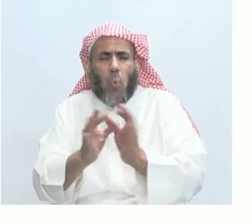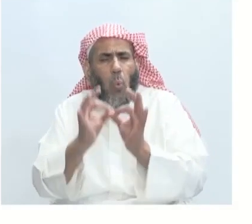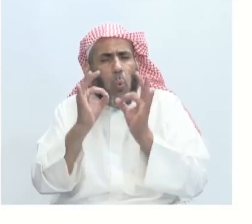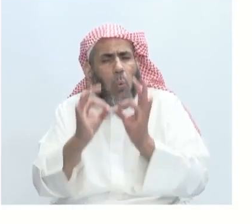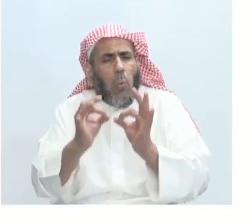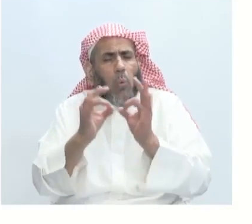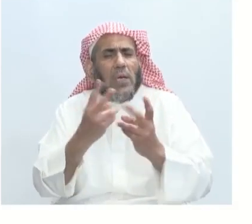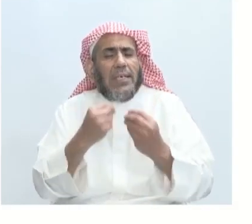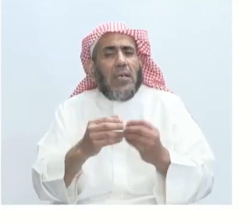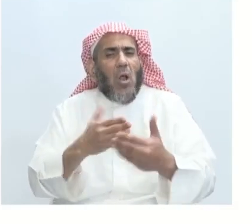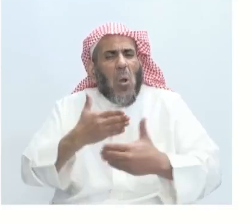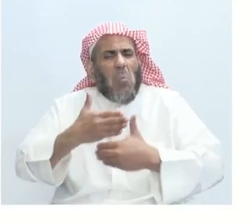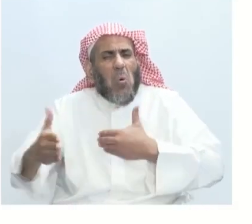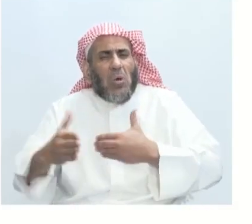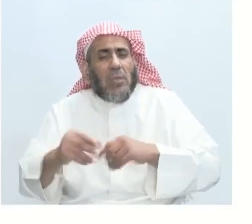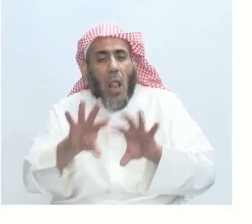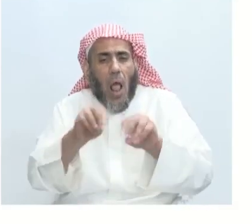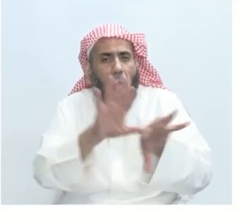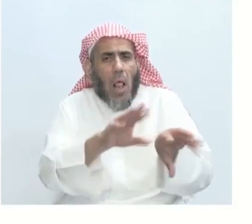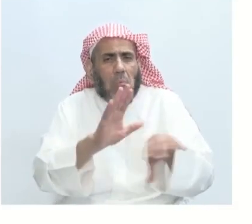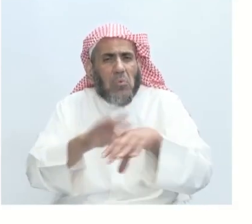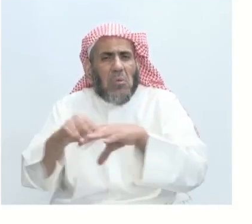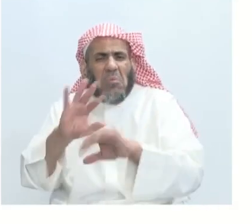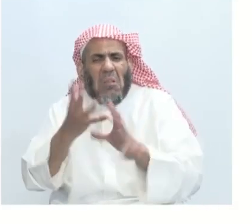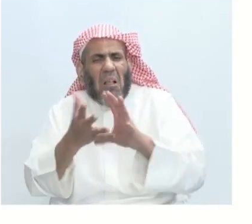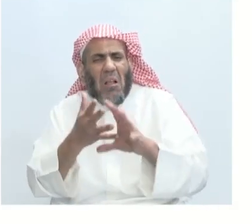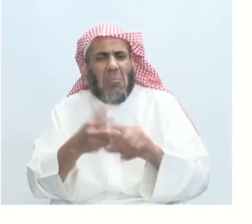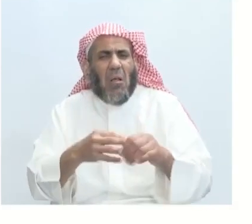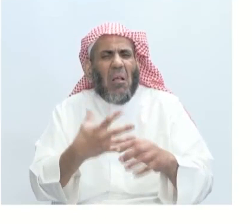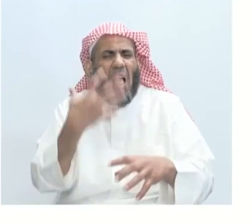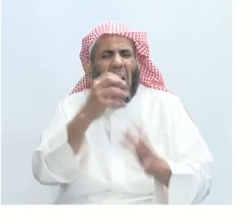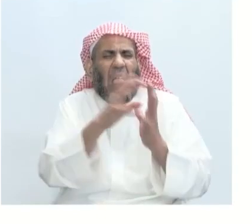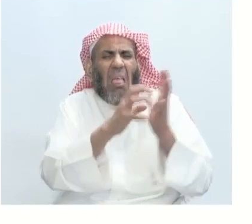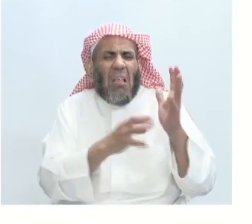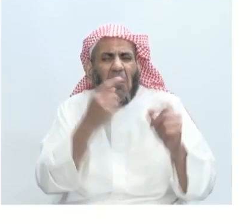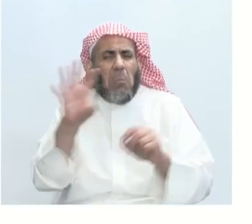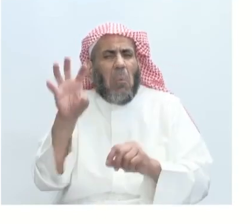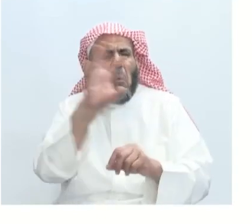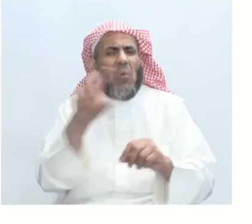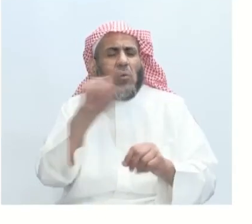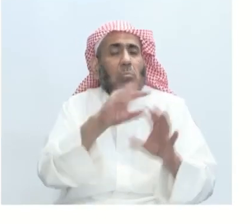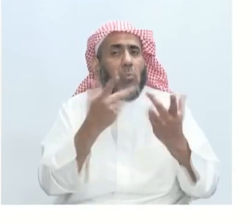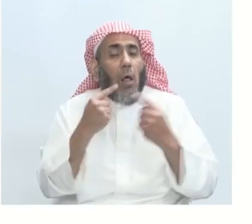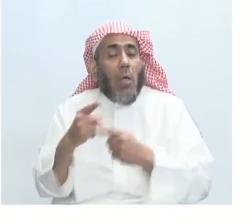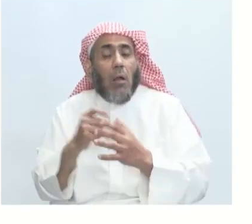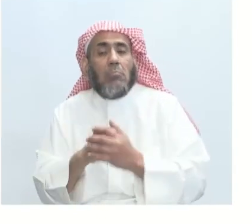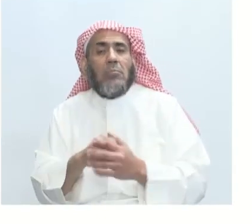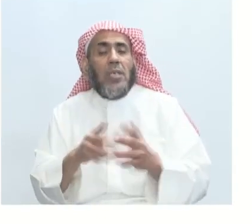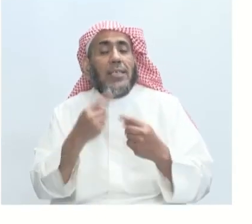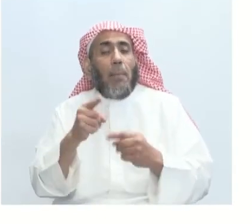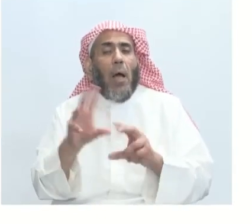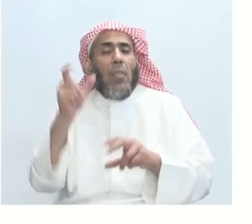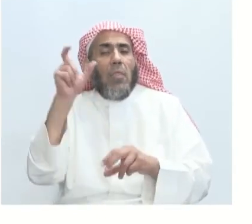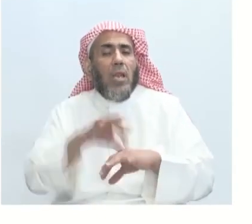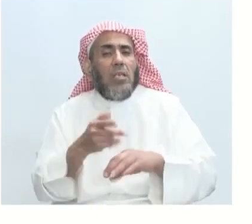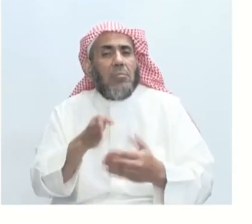جدا البعد عن لمس الاشياء العاديه لانها قد تحتوي على جراثيم ونلاحظ ذلك ابنائي وبناتي الطلاب عند بعض